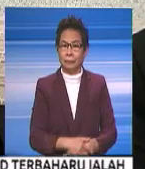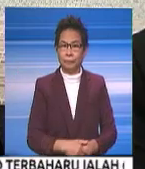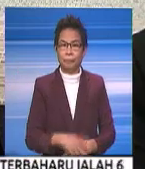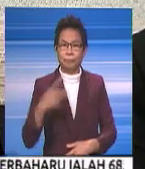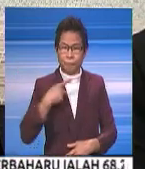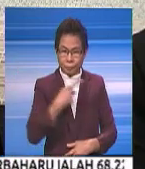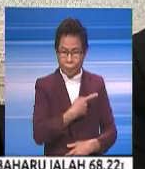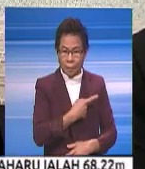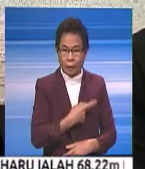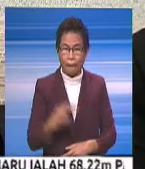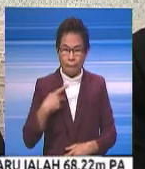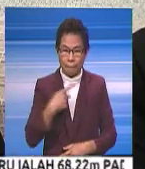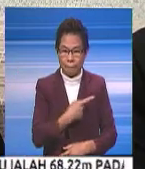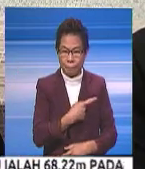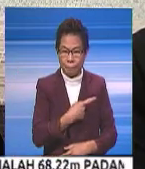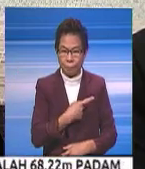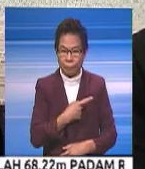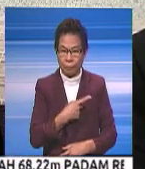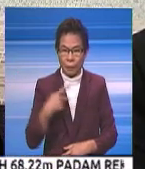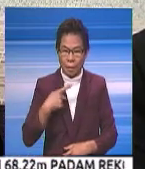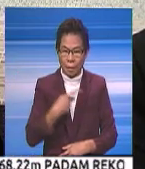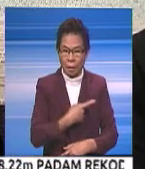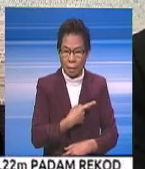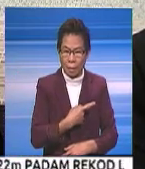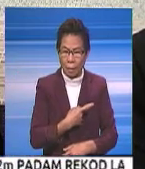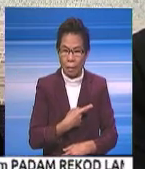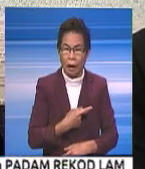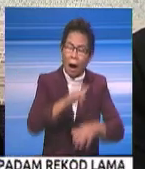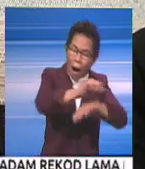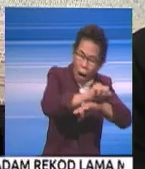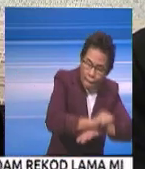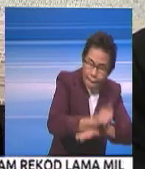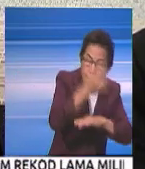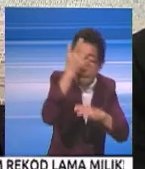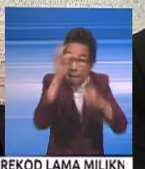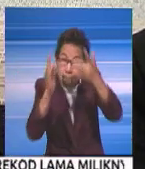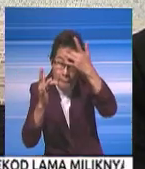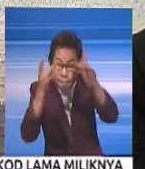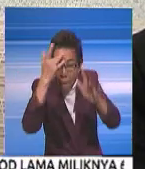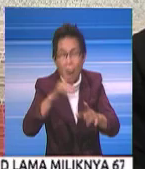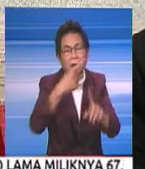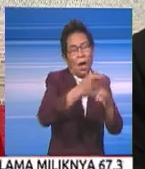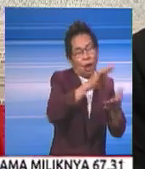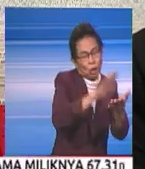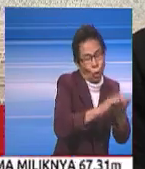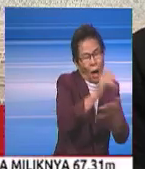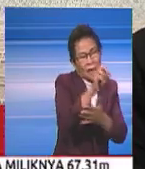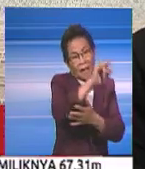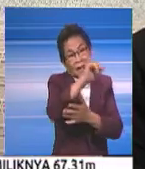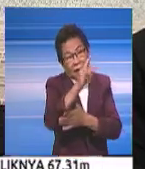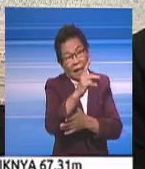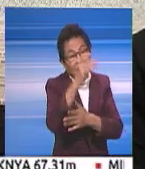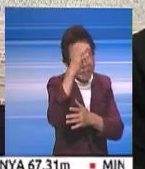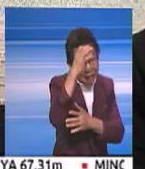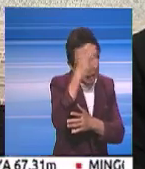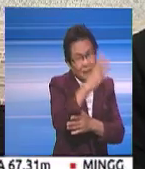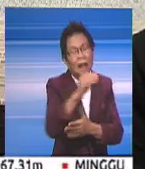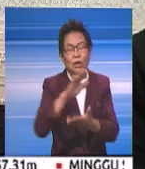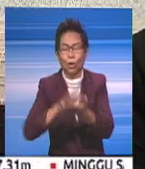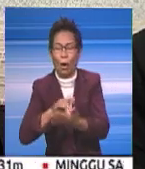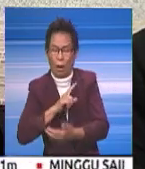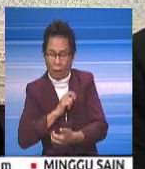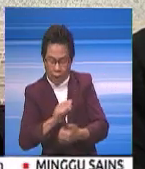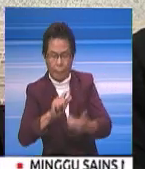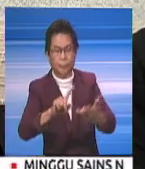Kita mengambil amalan-amalan bestari daripada sekolah vernacular Cina, Tamil, sekolah agama,